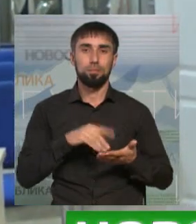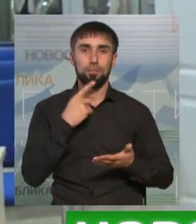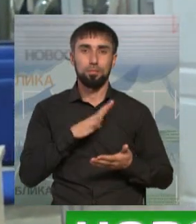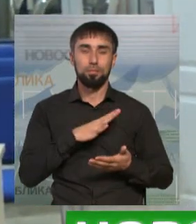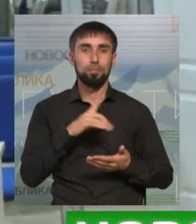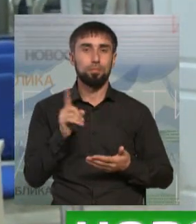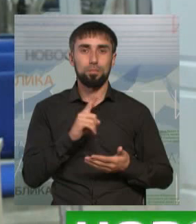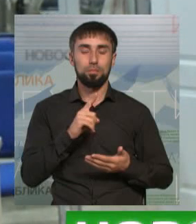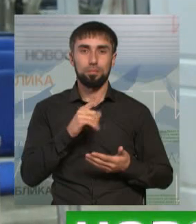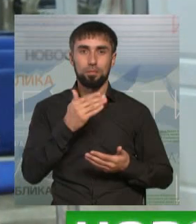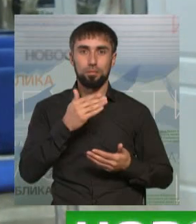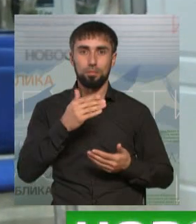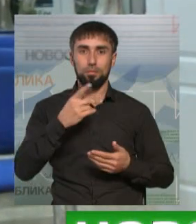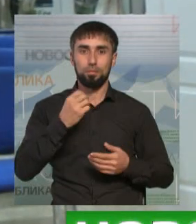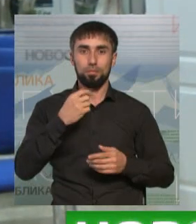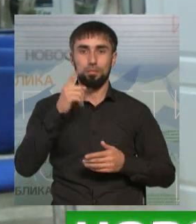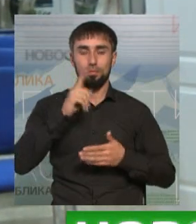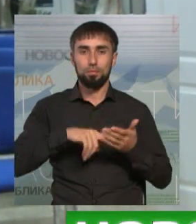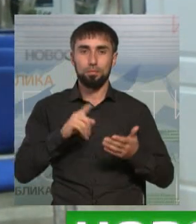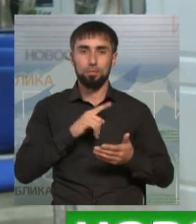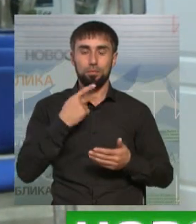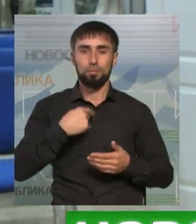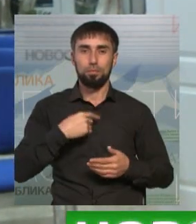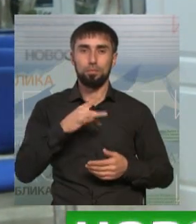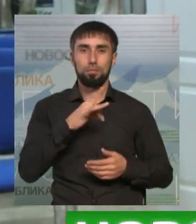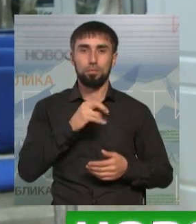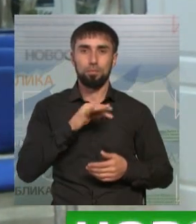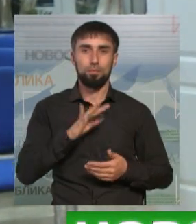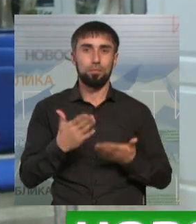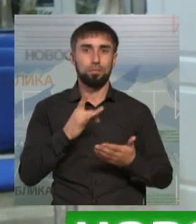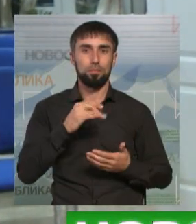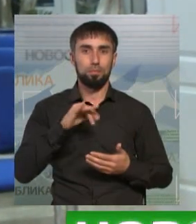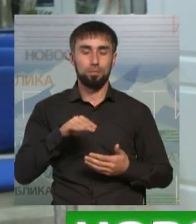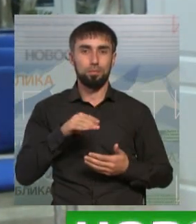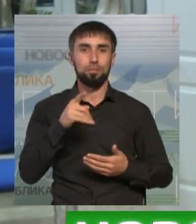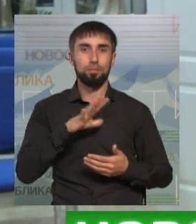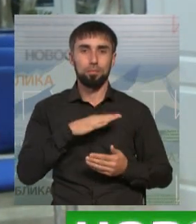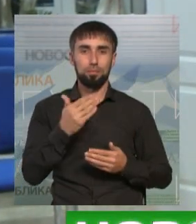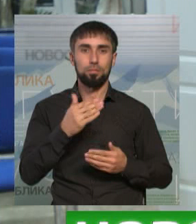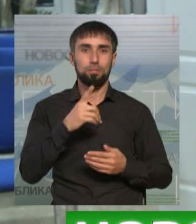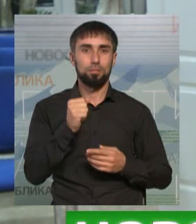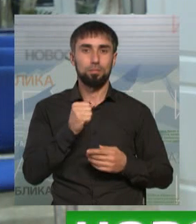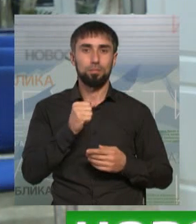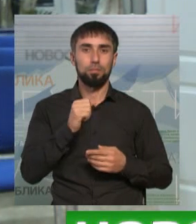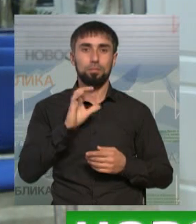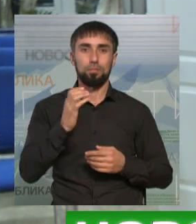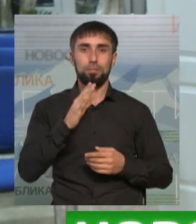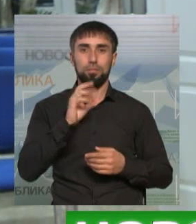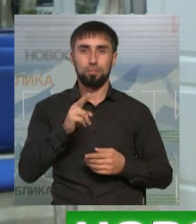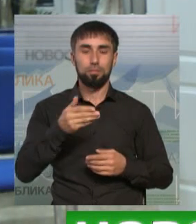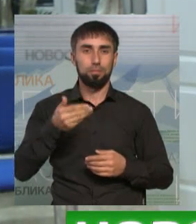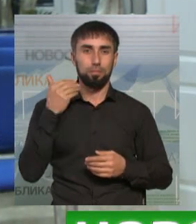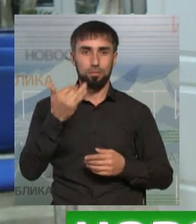литературной школе, не считал себя ни символистом, ни романтиком, ни реалистом. Его творчество действительно оказалось за пределами Серебряного века.